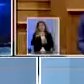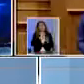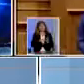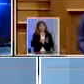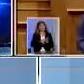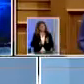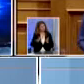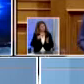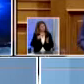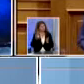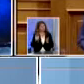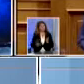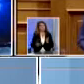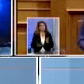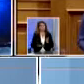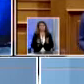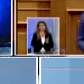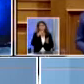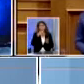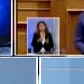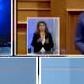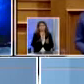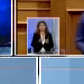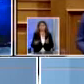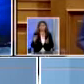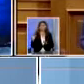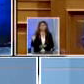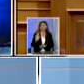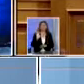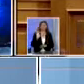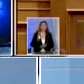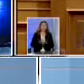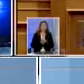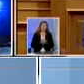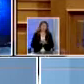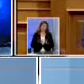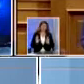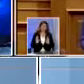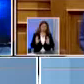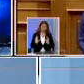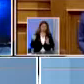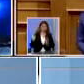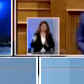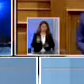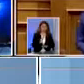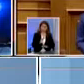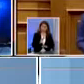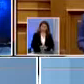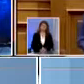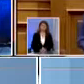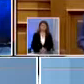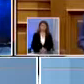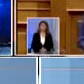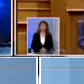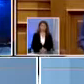Τσίπρα. Συγγνώμη, μισό λεπτό για να κλείσουμε το κομμάτι αυτό με τον Πασόκ, σας παρακαλώ πολύ. Και πάμε μετά ούτως ή άλλως. Το θέμα μας είναι το τι θα γίνει. Το έκλεισα. Για μένα δεν υπάρχει. Αφού δέχθηκε να. Δεν